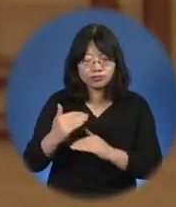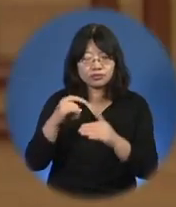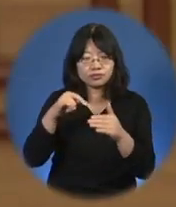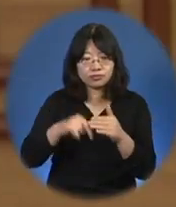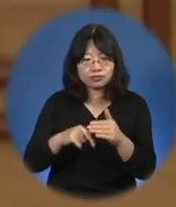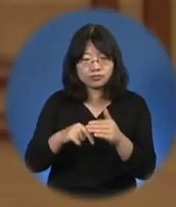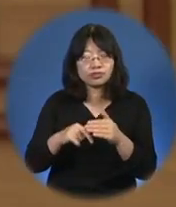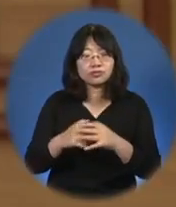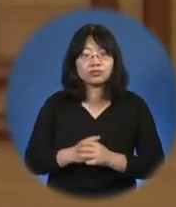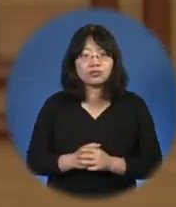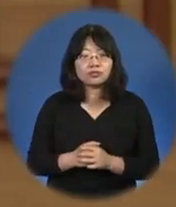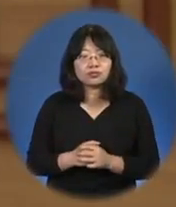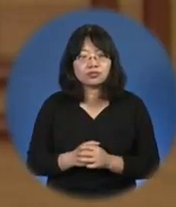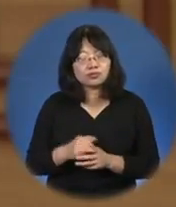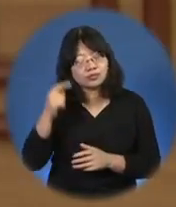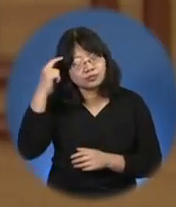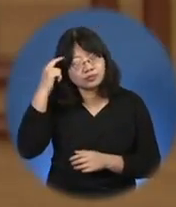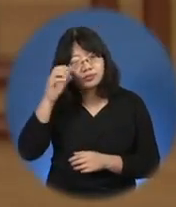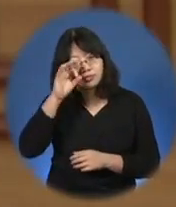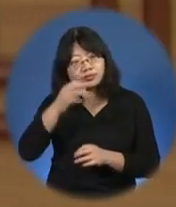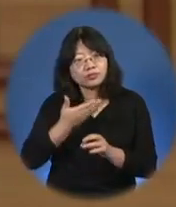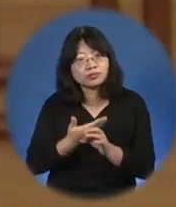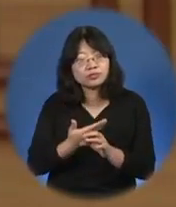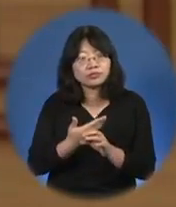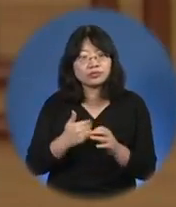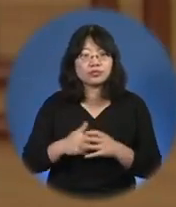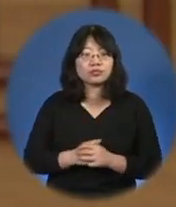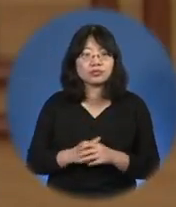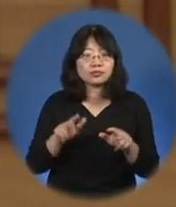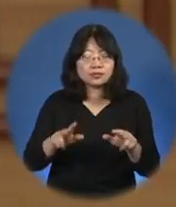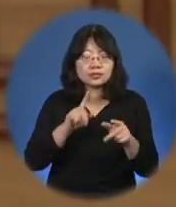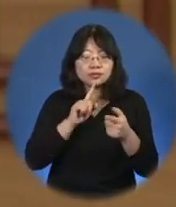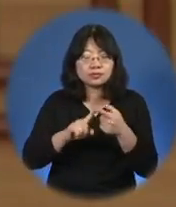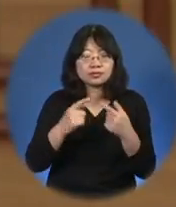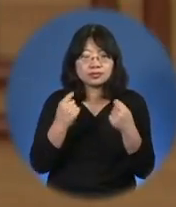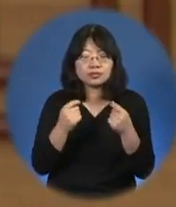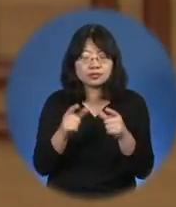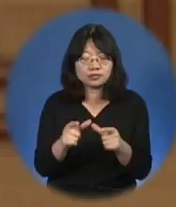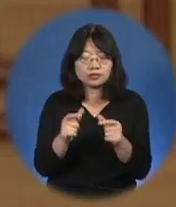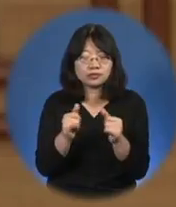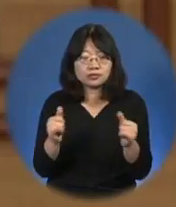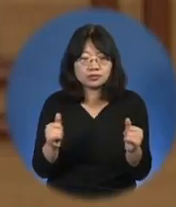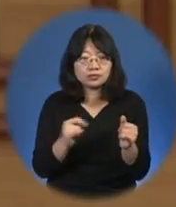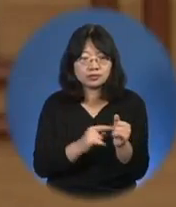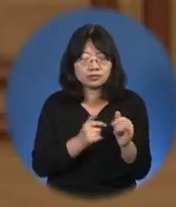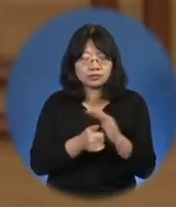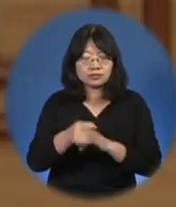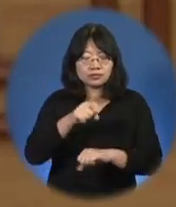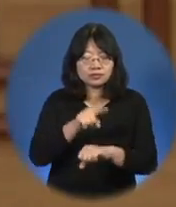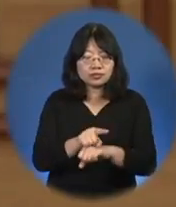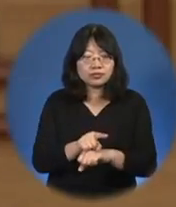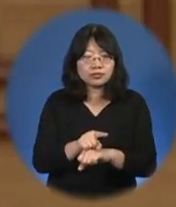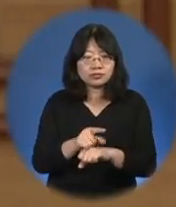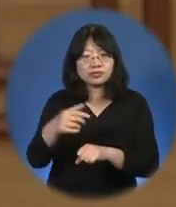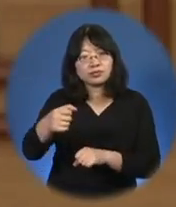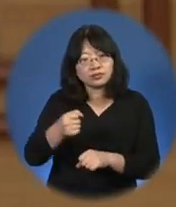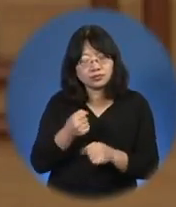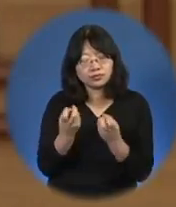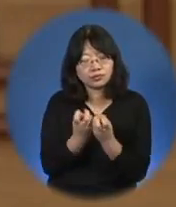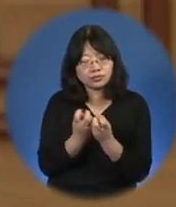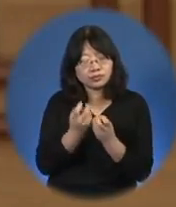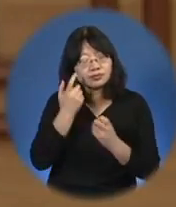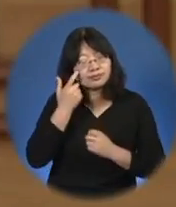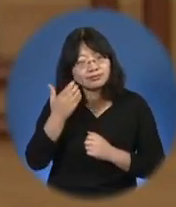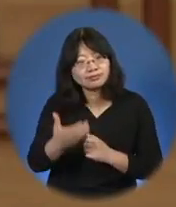과정에서 고려했던 것은 지금 말씀하신 시민의 대표성을 그러니까요. 어떻게 갖게 하느냐 예.